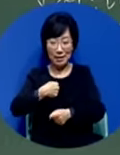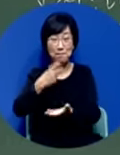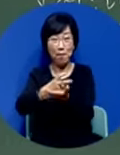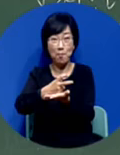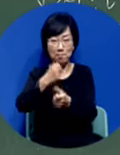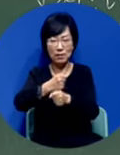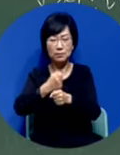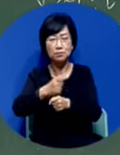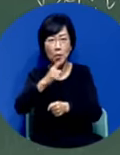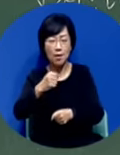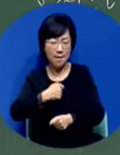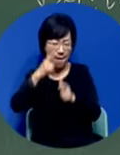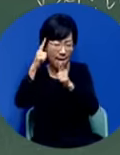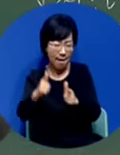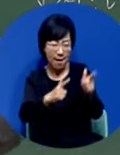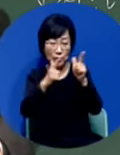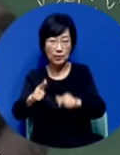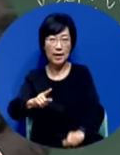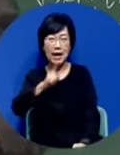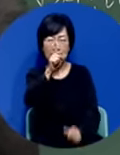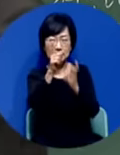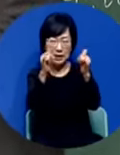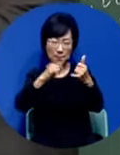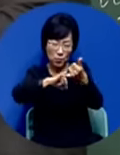거예요. 바빠가지고.